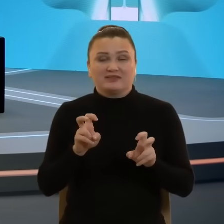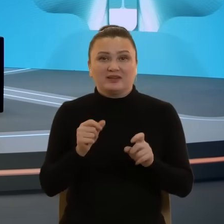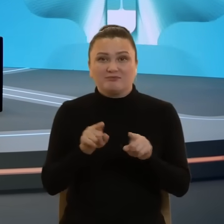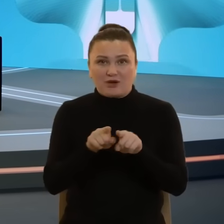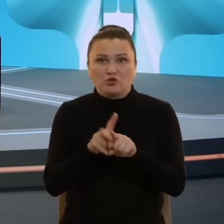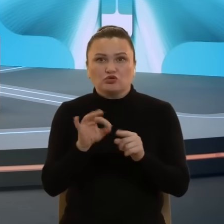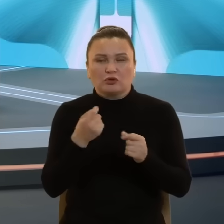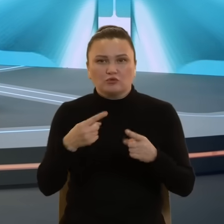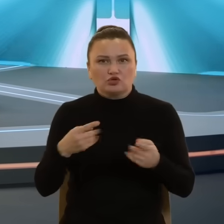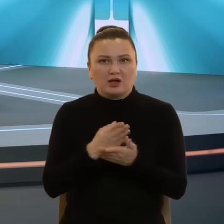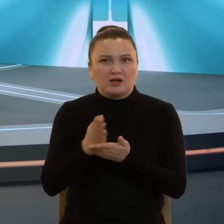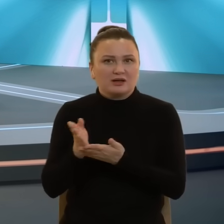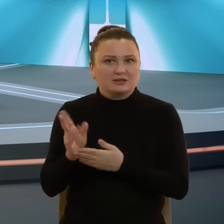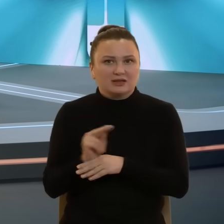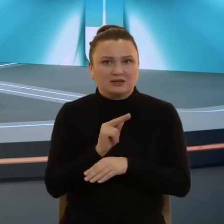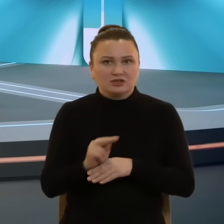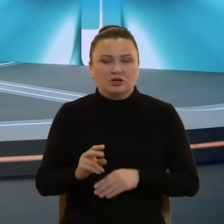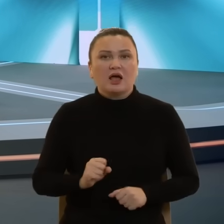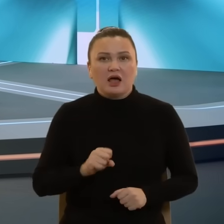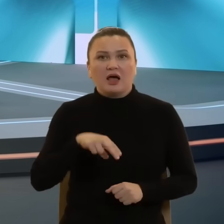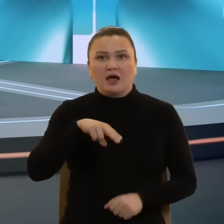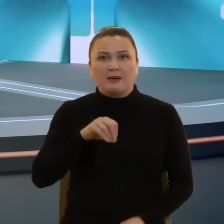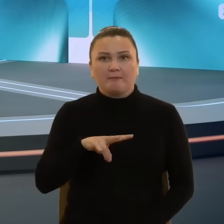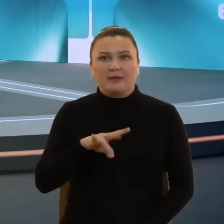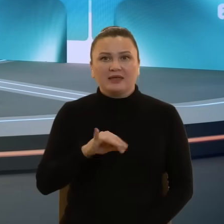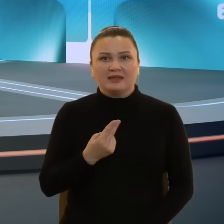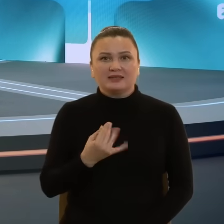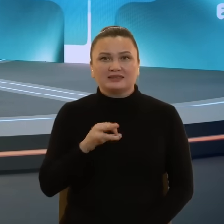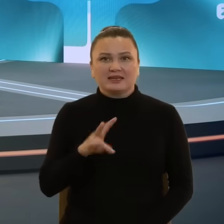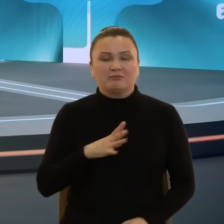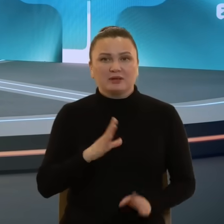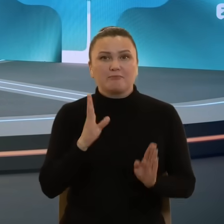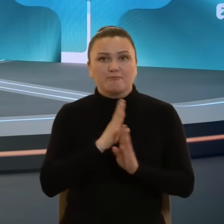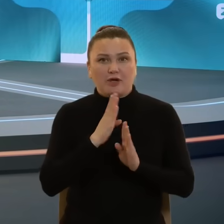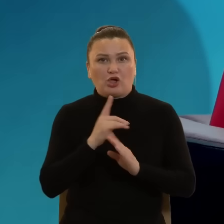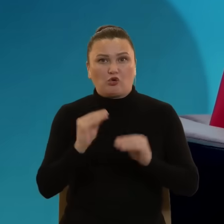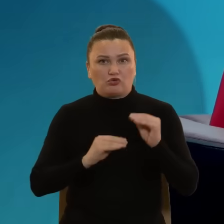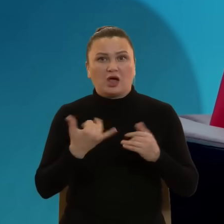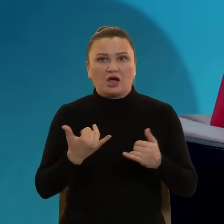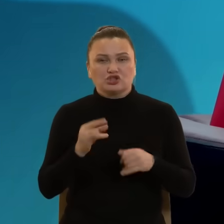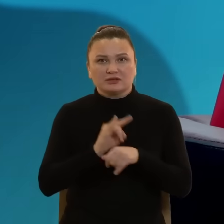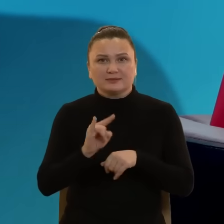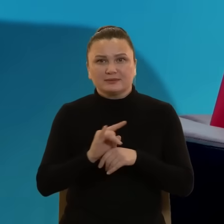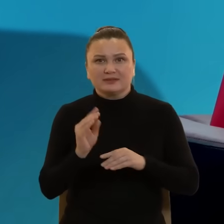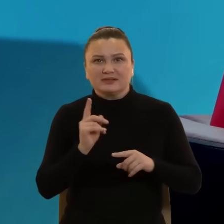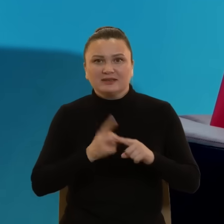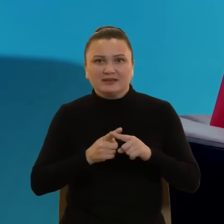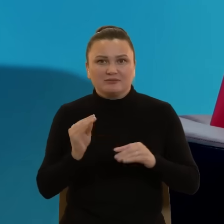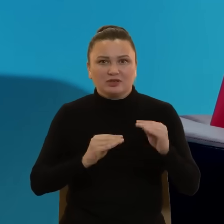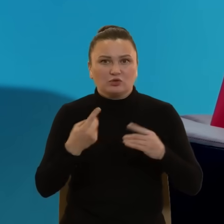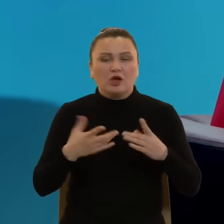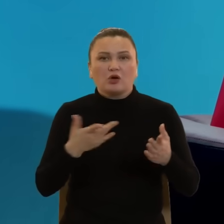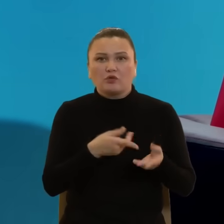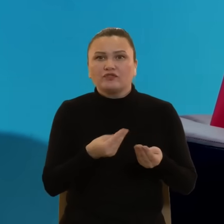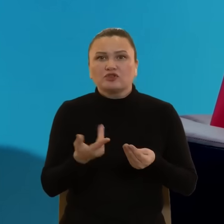вообще, пенициллин был природным препаратом, который сейчас синтезирует. Что это вообще за вещества? К